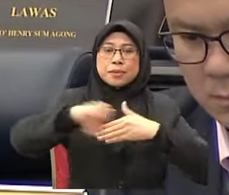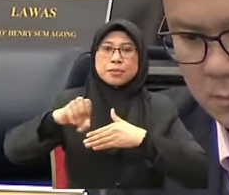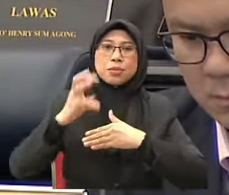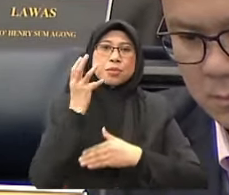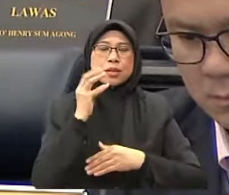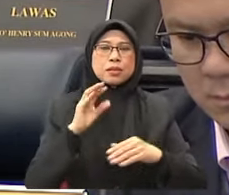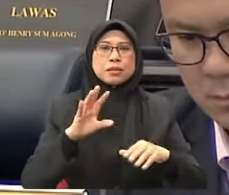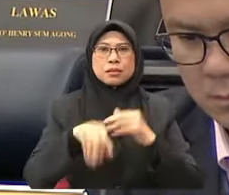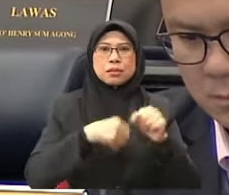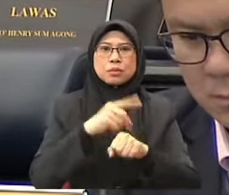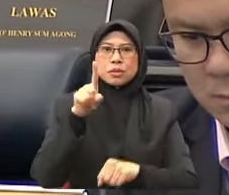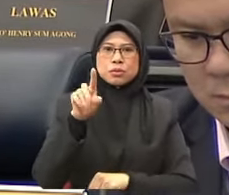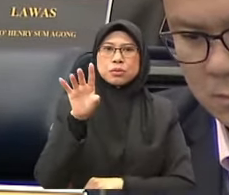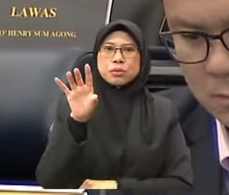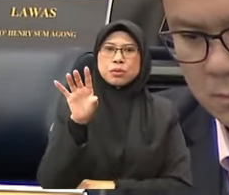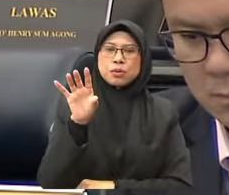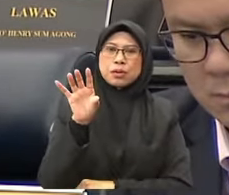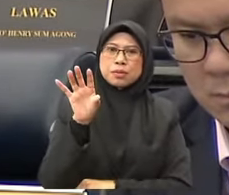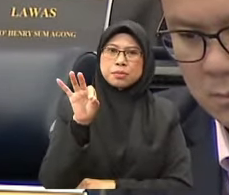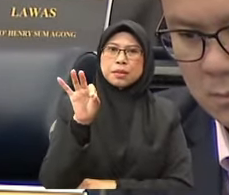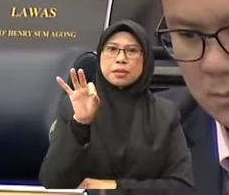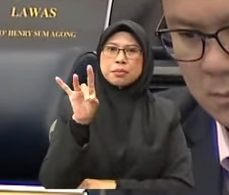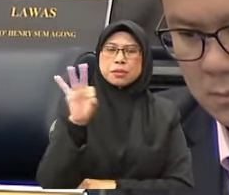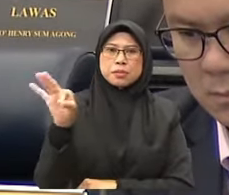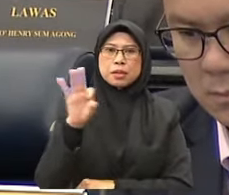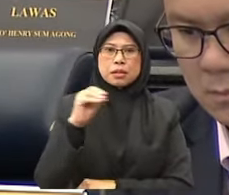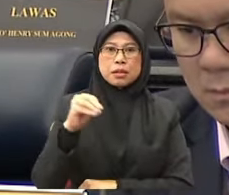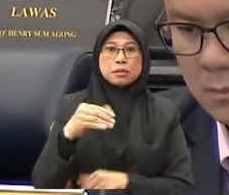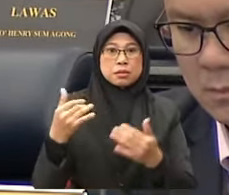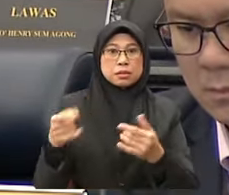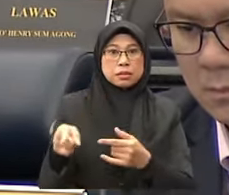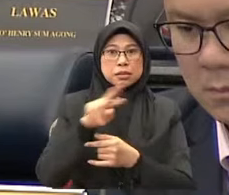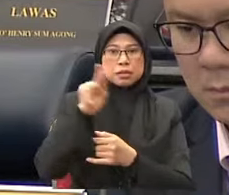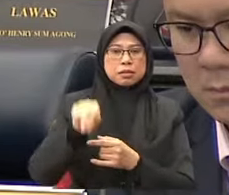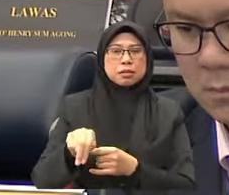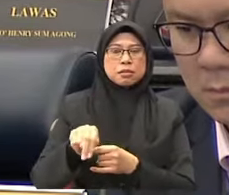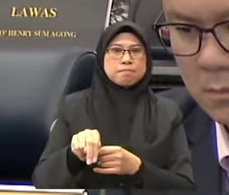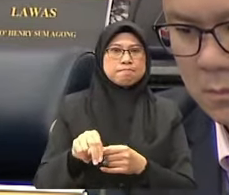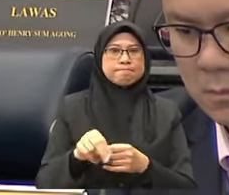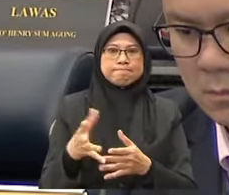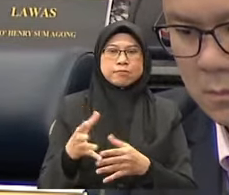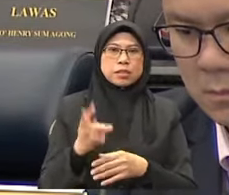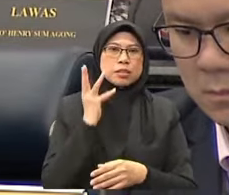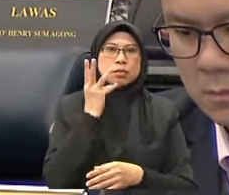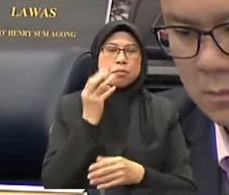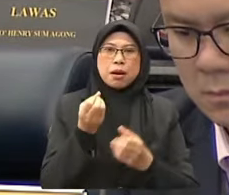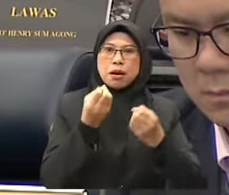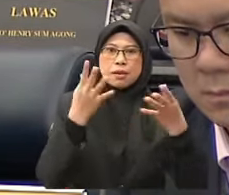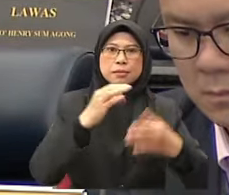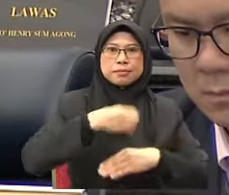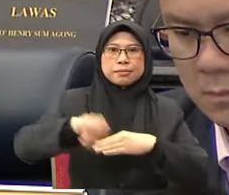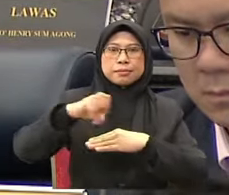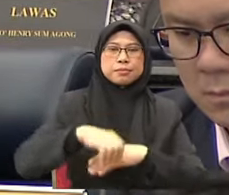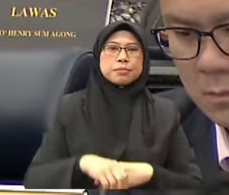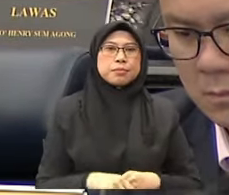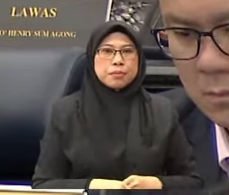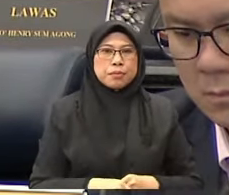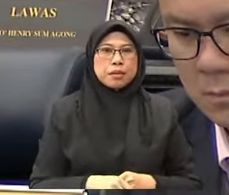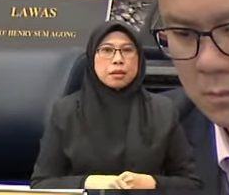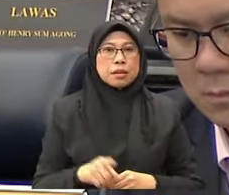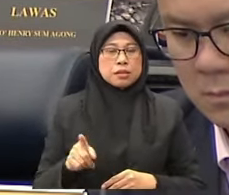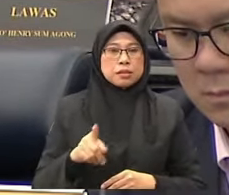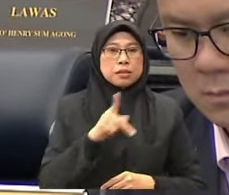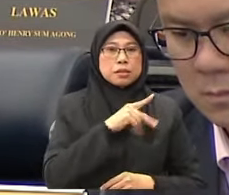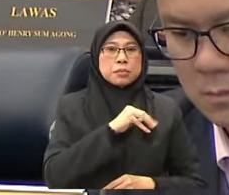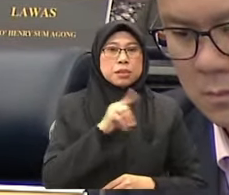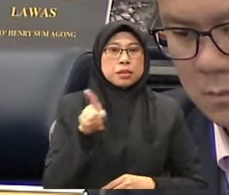tahun 1989 dan kini merupakan salah satu pengekspor beras terbesar di dunia. Kementerian Pertanian dan Pembangunan Luar Bandar Vietnam